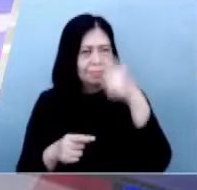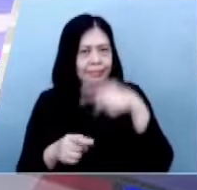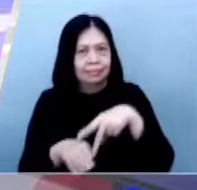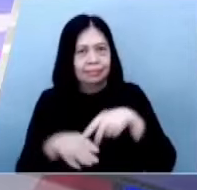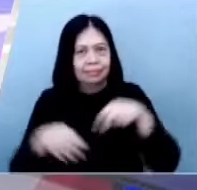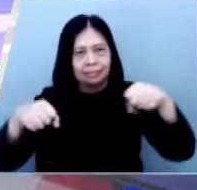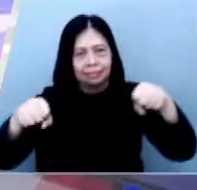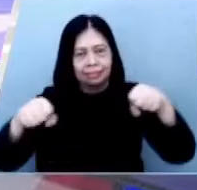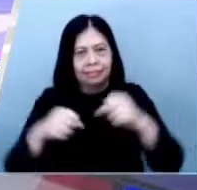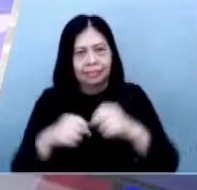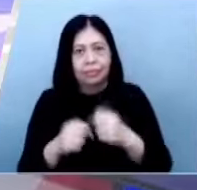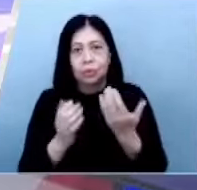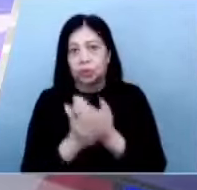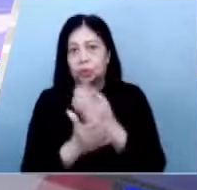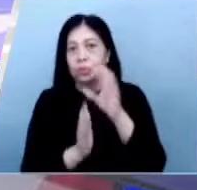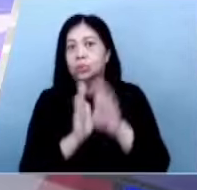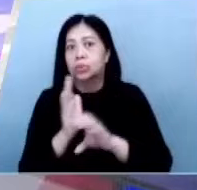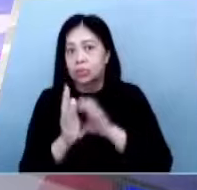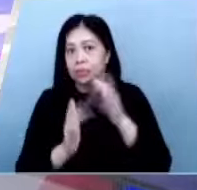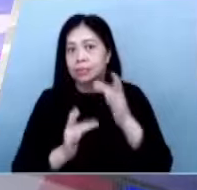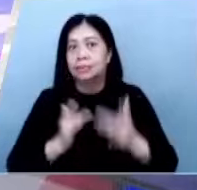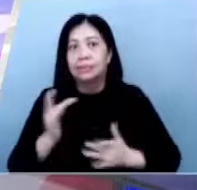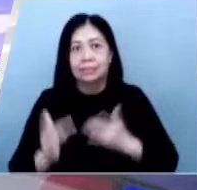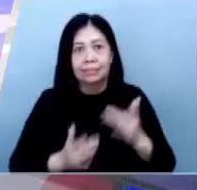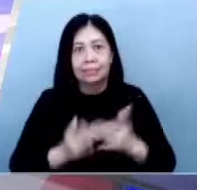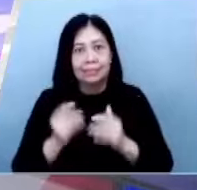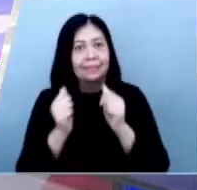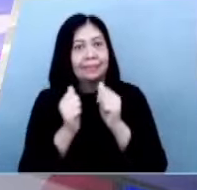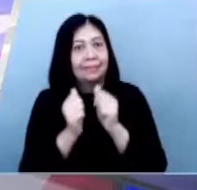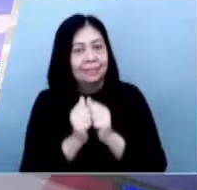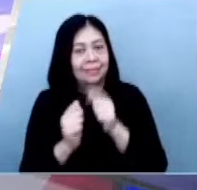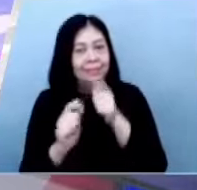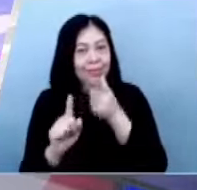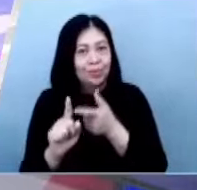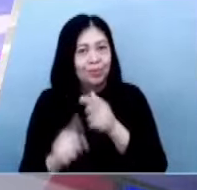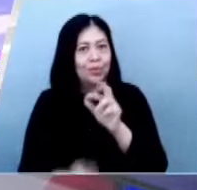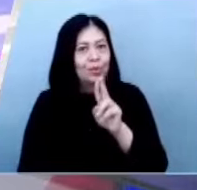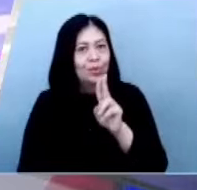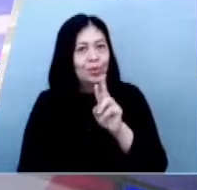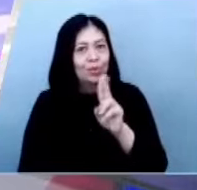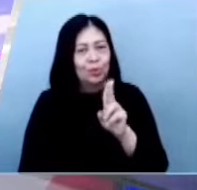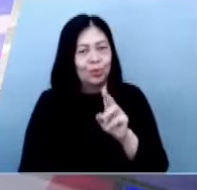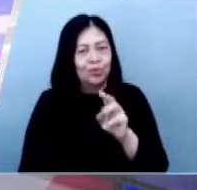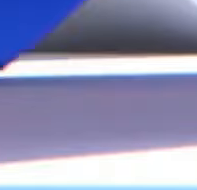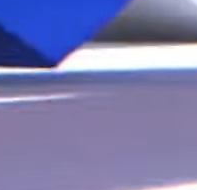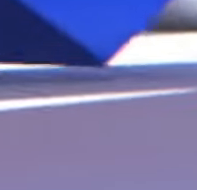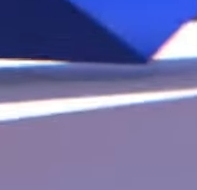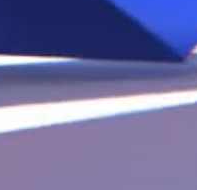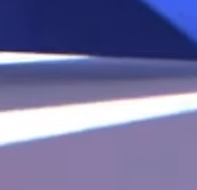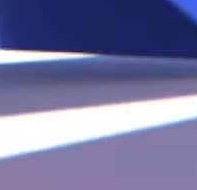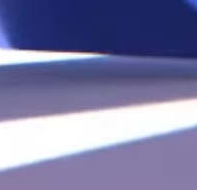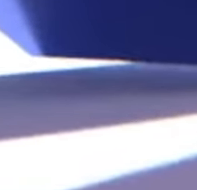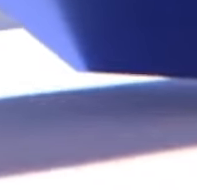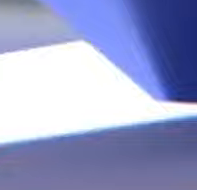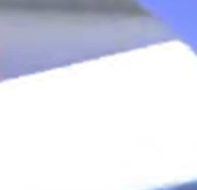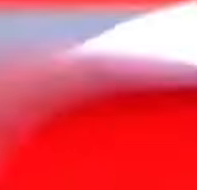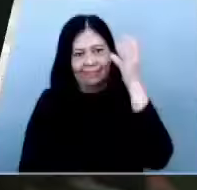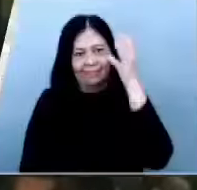bagong character din na excited na raw makasama ng bidang si Rudo Madrid. Makichika tayo kay Nelson Canlas.